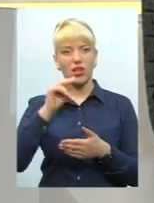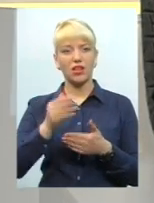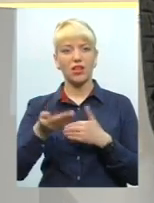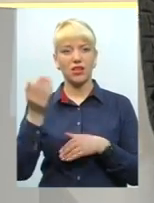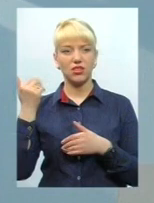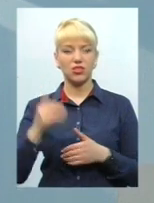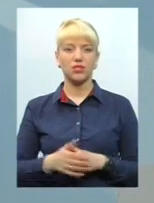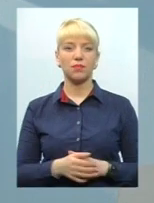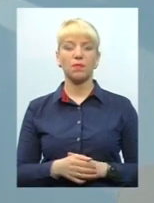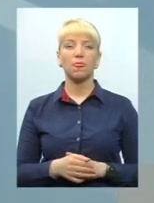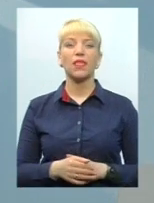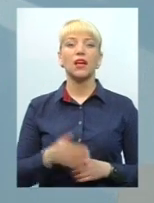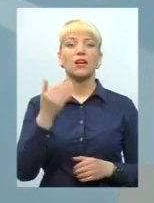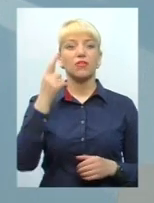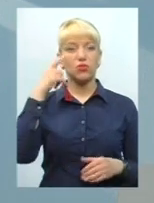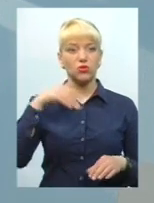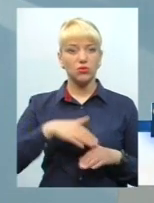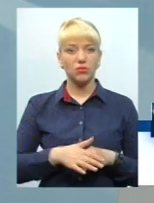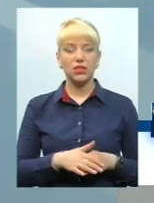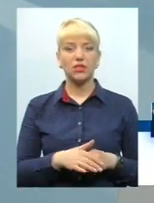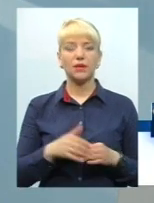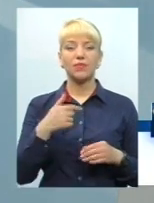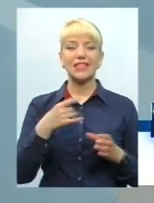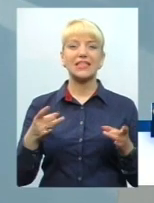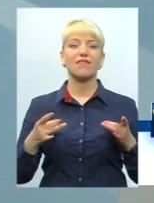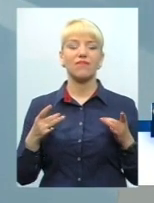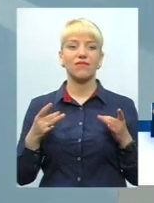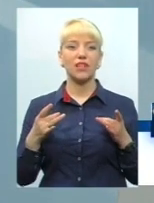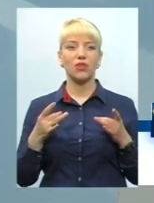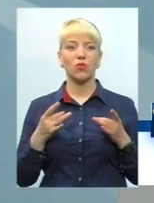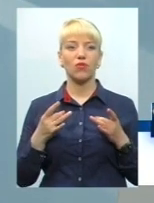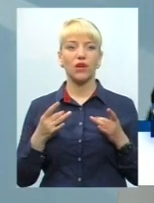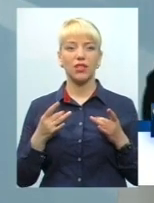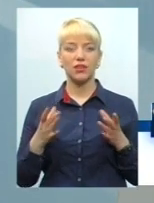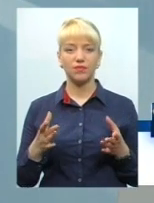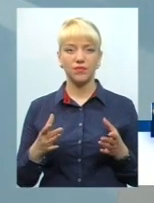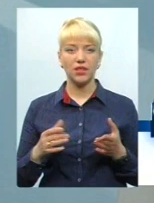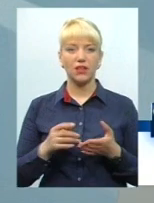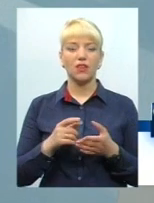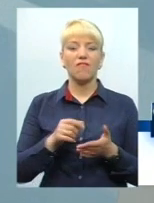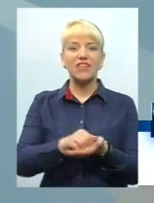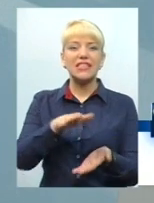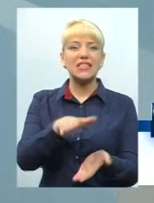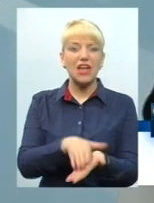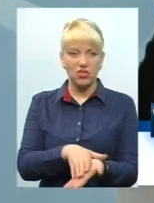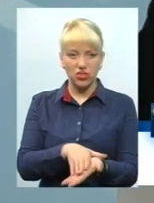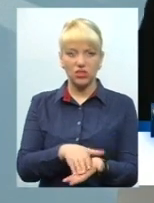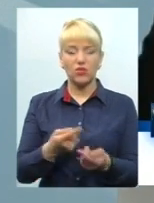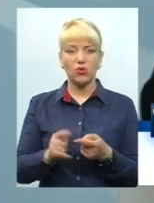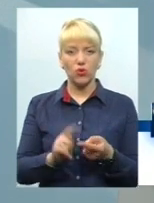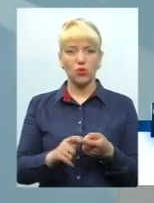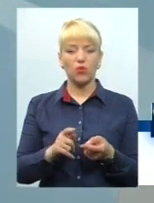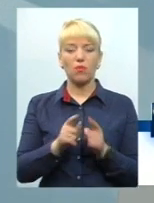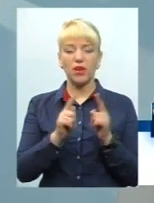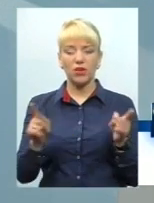підручниках. Ви розумієте, взагалі, от, скажімо так, відзначення того періоду